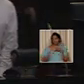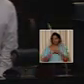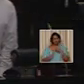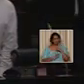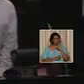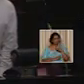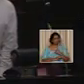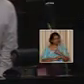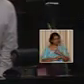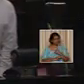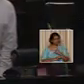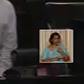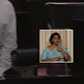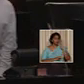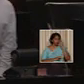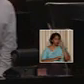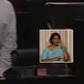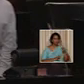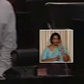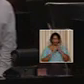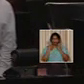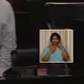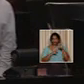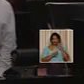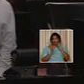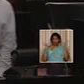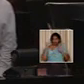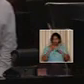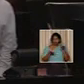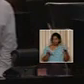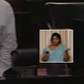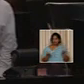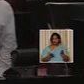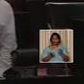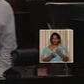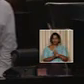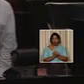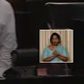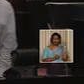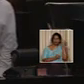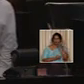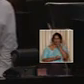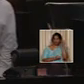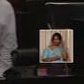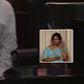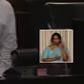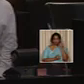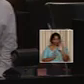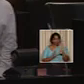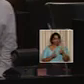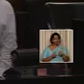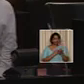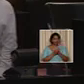කරනවා මම. විශේෂයෙන්ම මේ සංචාරක ප්‍රදේශ ආශ්‍රිතව සංචාරක පොලිසි පිහිටවන්න ඒ වගේම මොකද